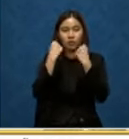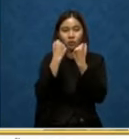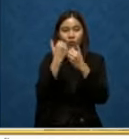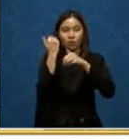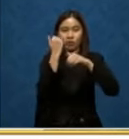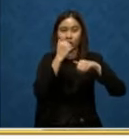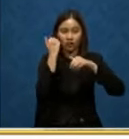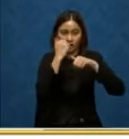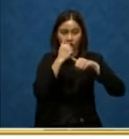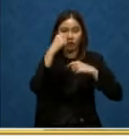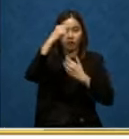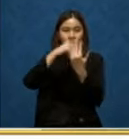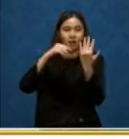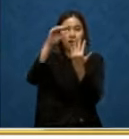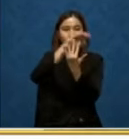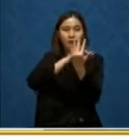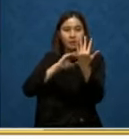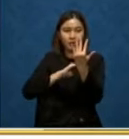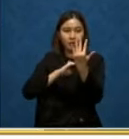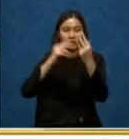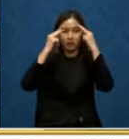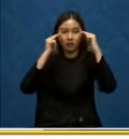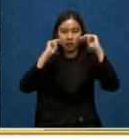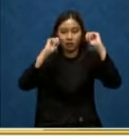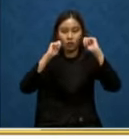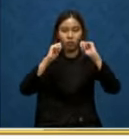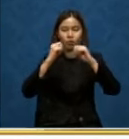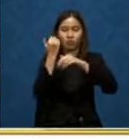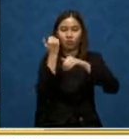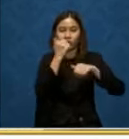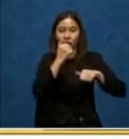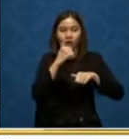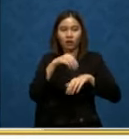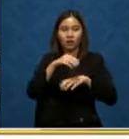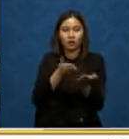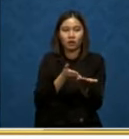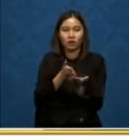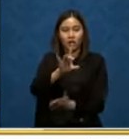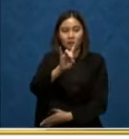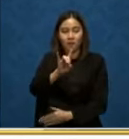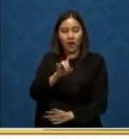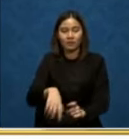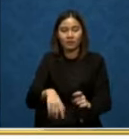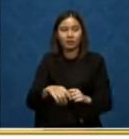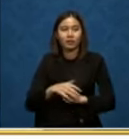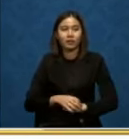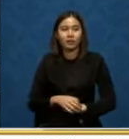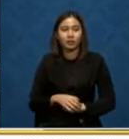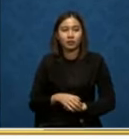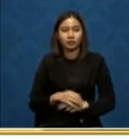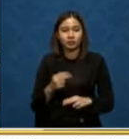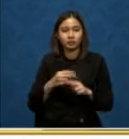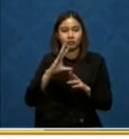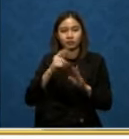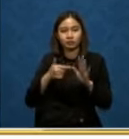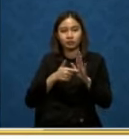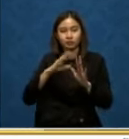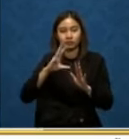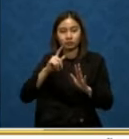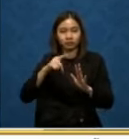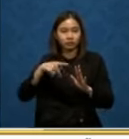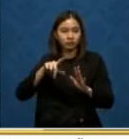ไร่อ้อยแห่งประเทศไทยนายกสมาคมชาวไร่อ้อยเขต 8จังหวัดกำแพงเพชรนายชัชพงศ์ด้วงสั้นนายก